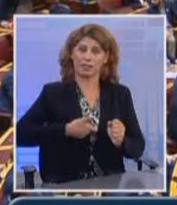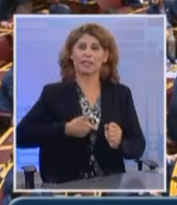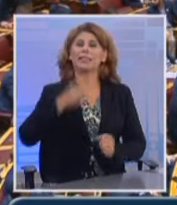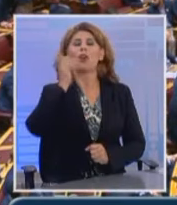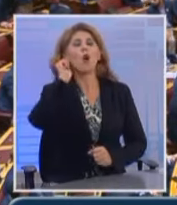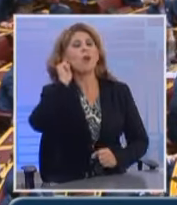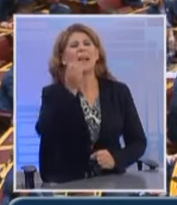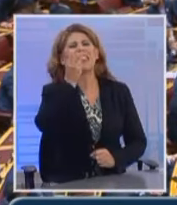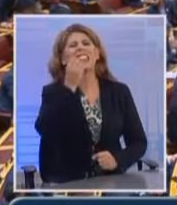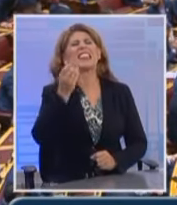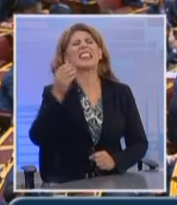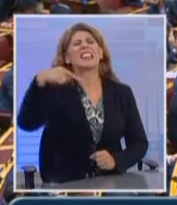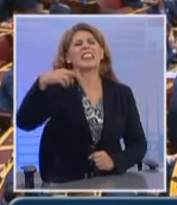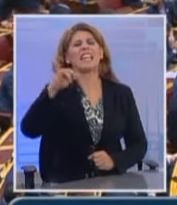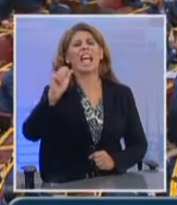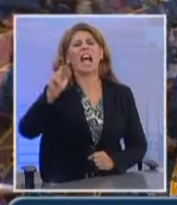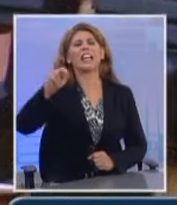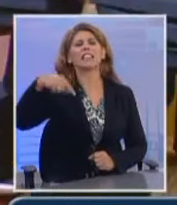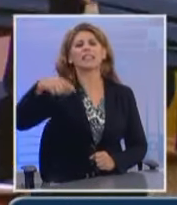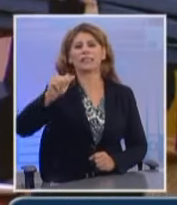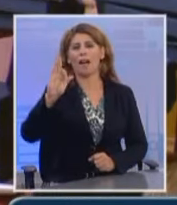Τριανταφύλου Παναγιώτης.